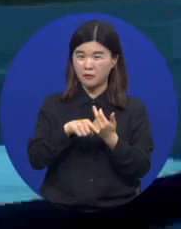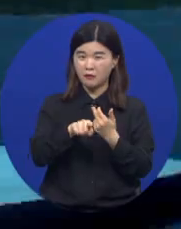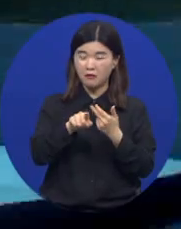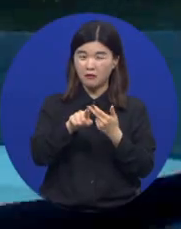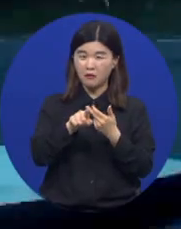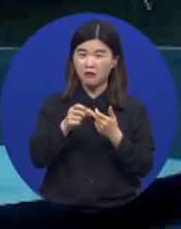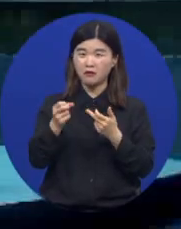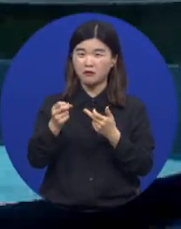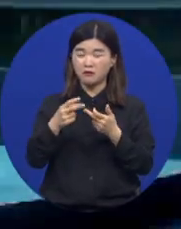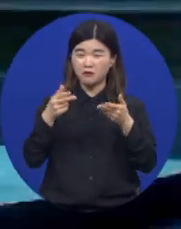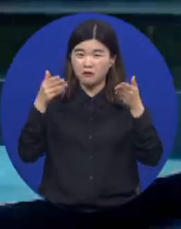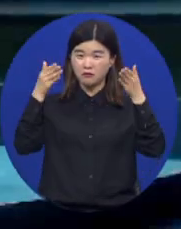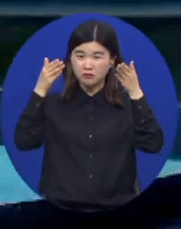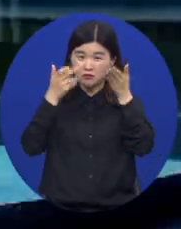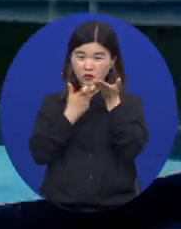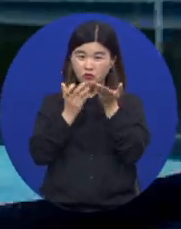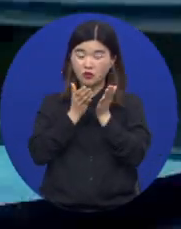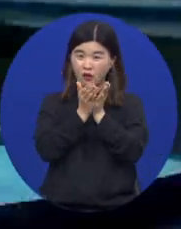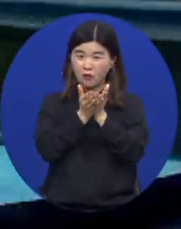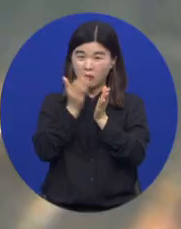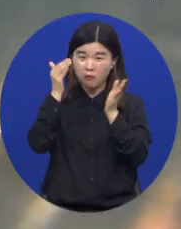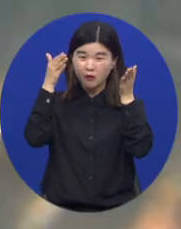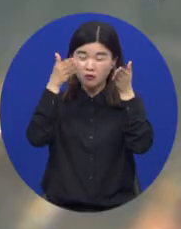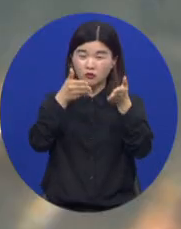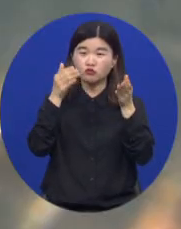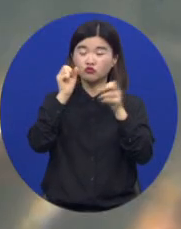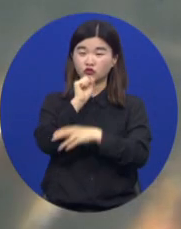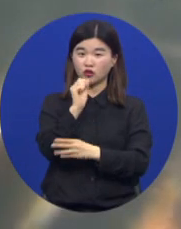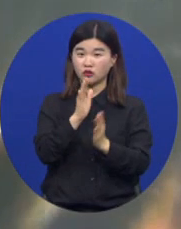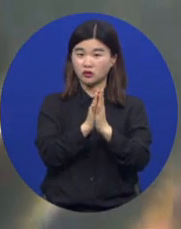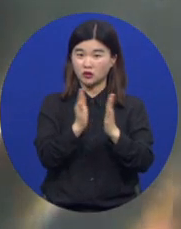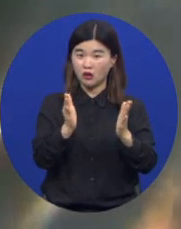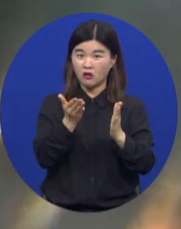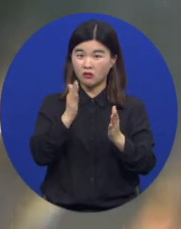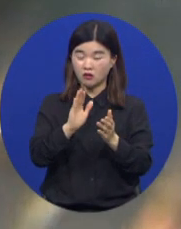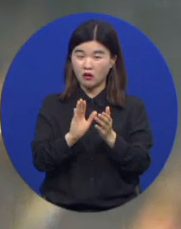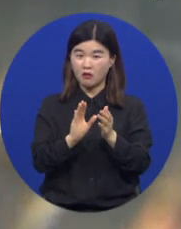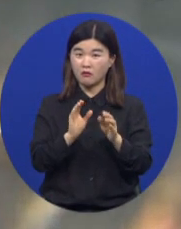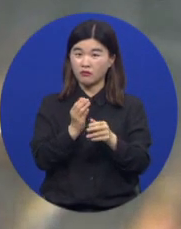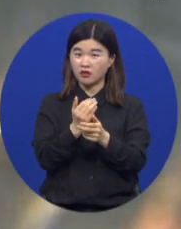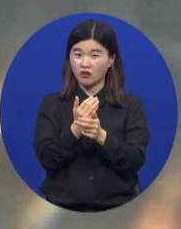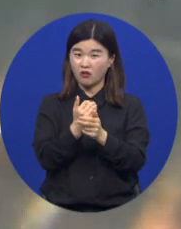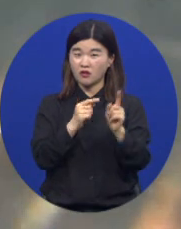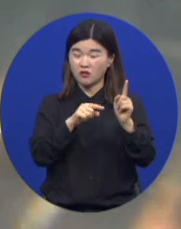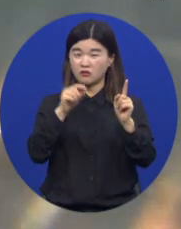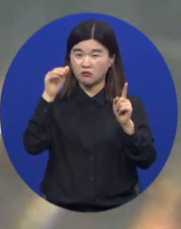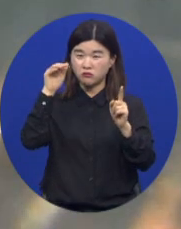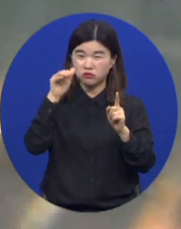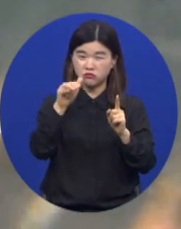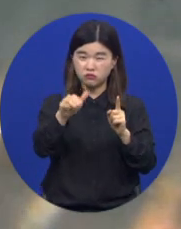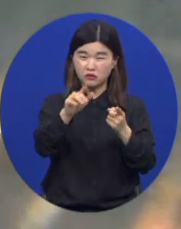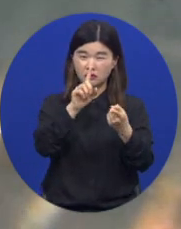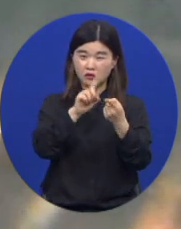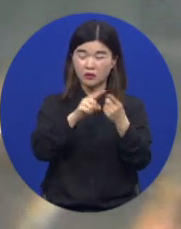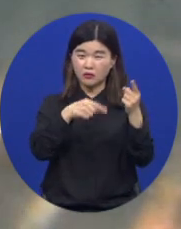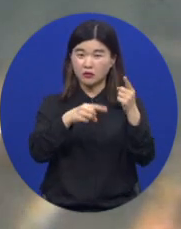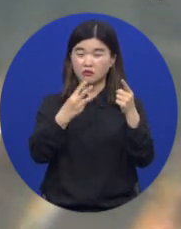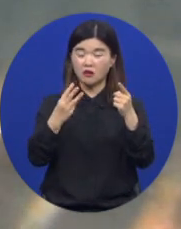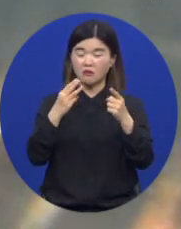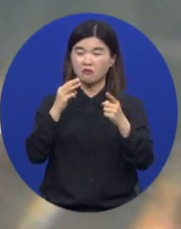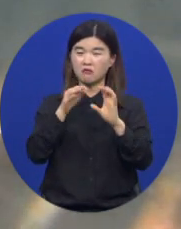방면으로 516 도로로 진입합니다. 그런데 트럭이 1.3km 내리막길을 그대로